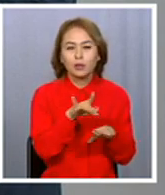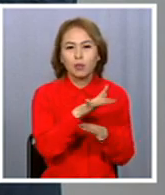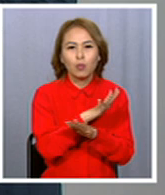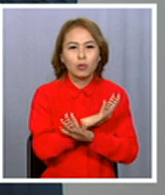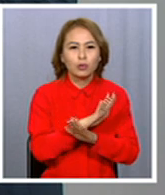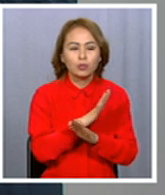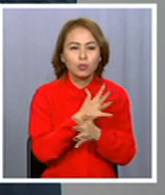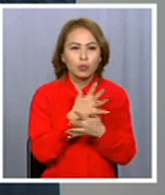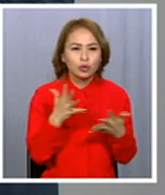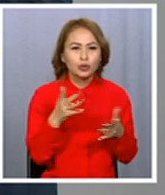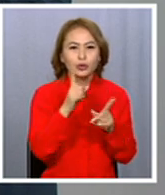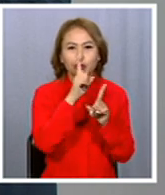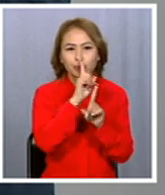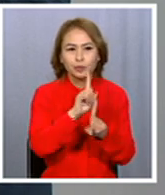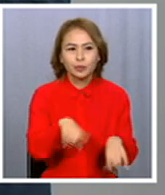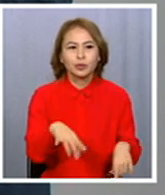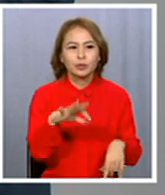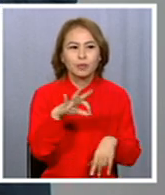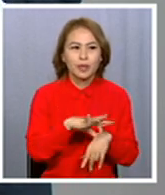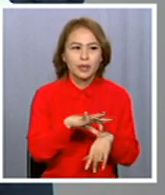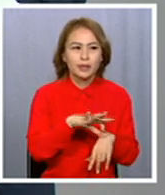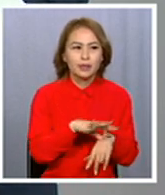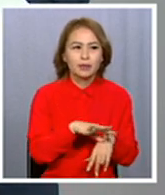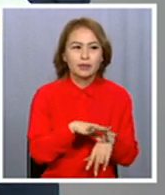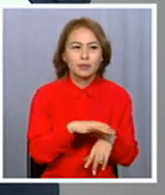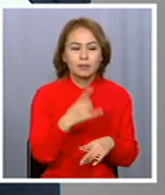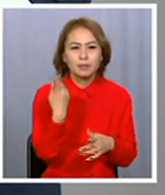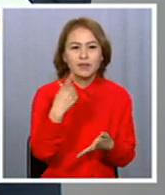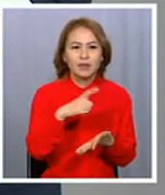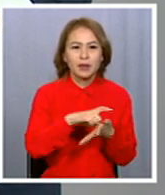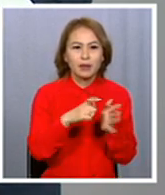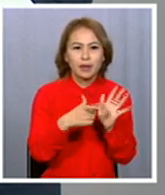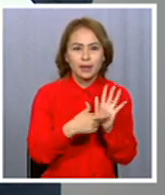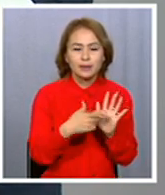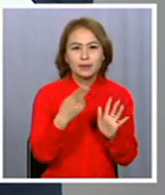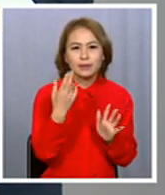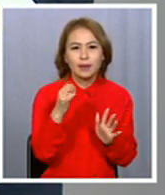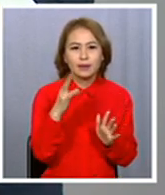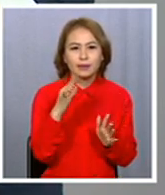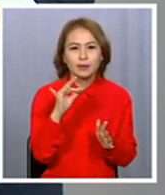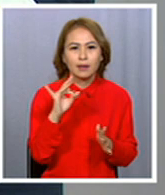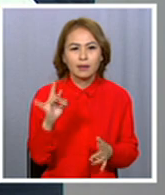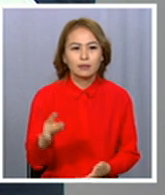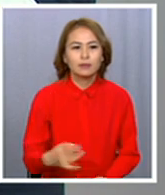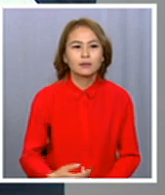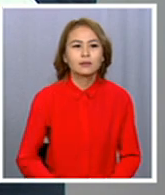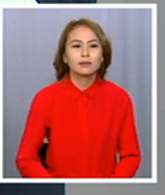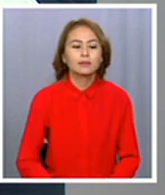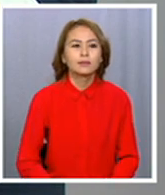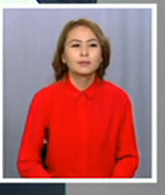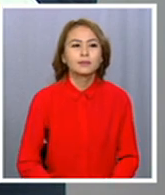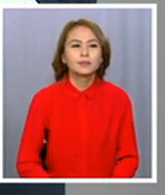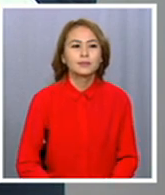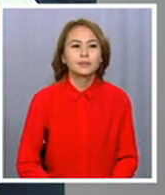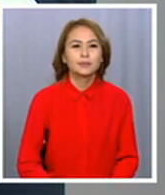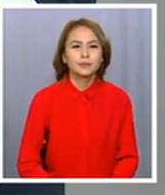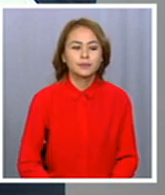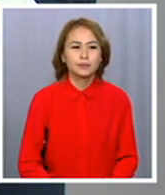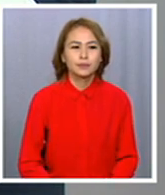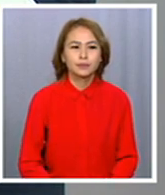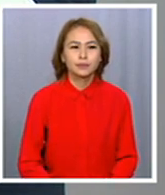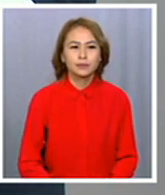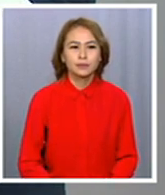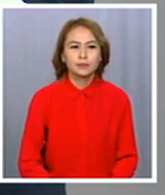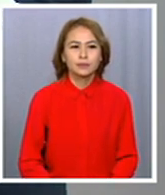ты больше не будешь болеть. Первоклассник Данияр. Молодцы, ребята, вы прекрасно